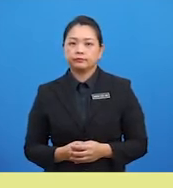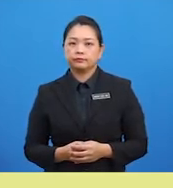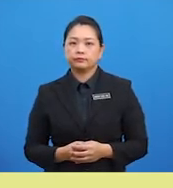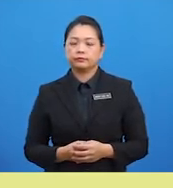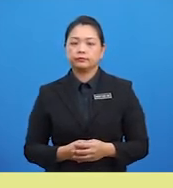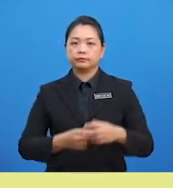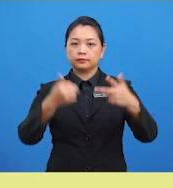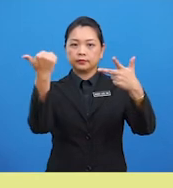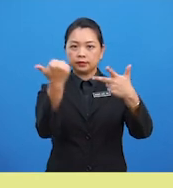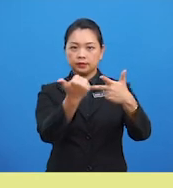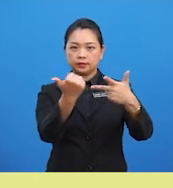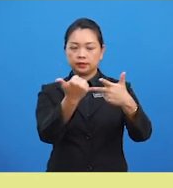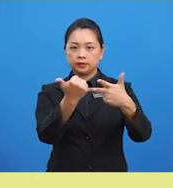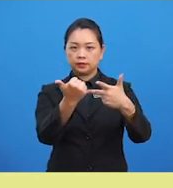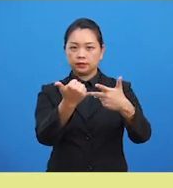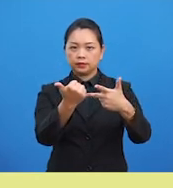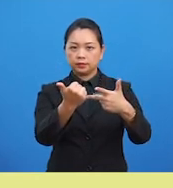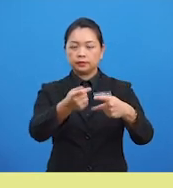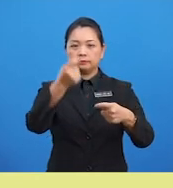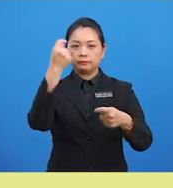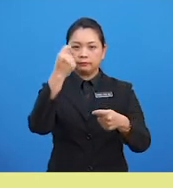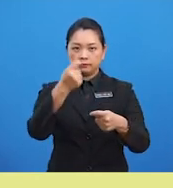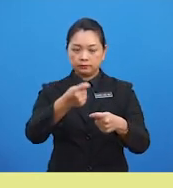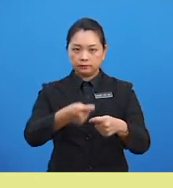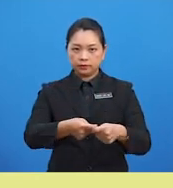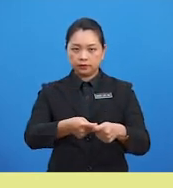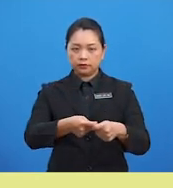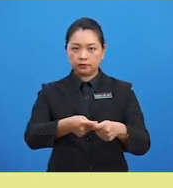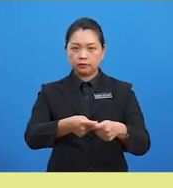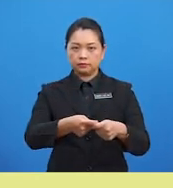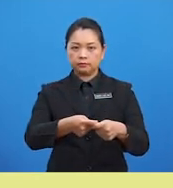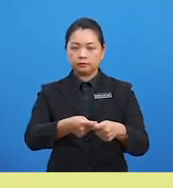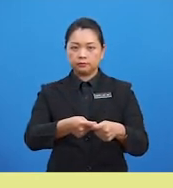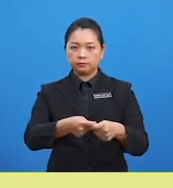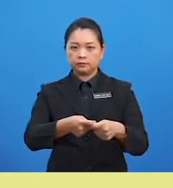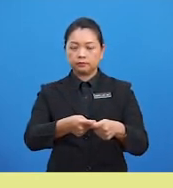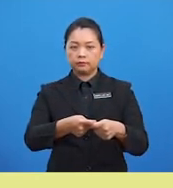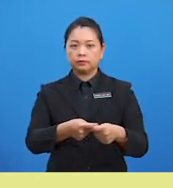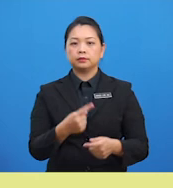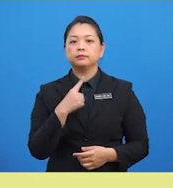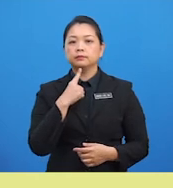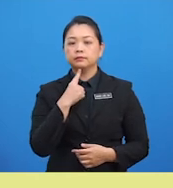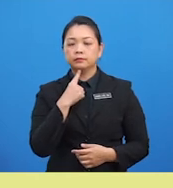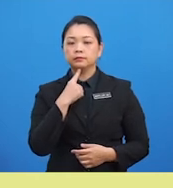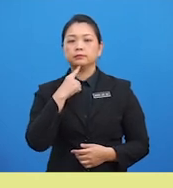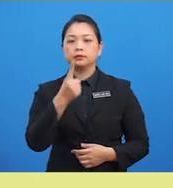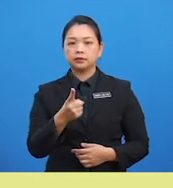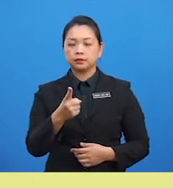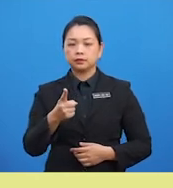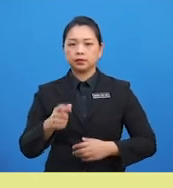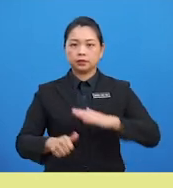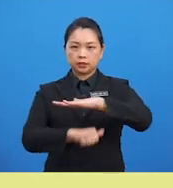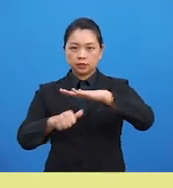Menentukan perintah asas perisian lukisan terbantu komputer